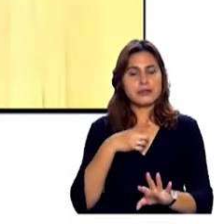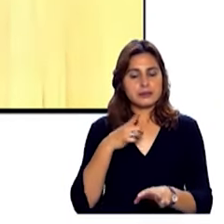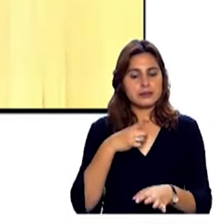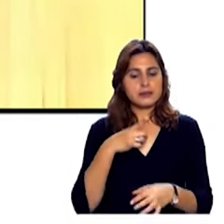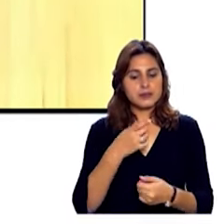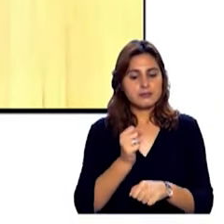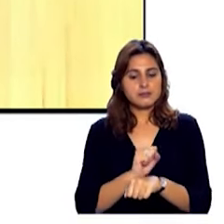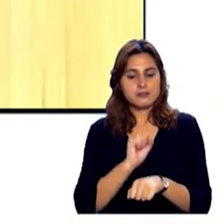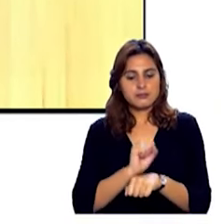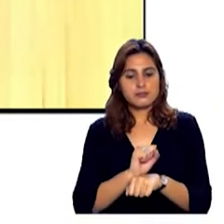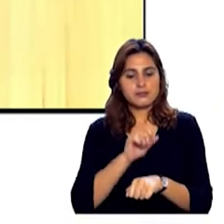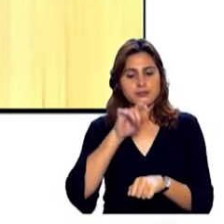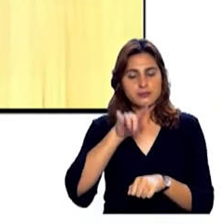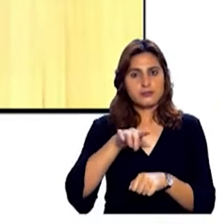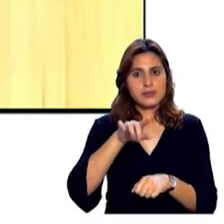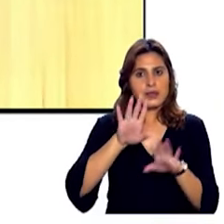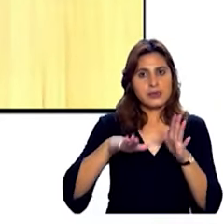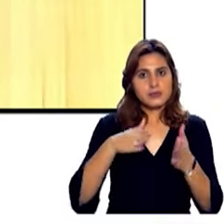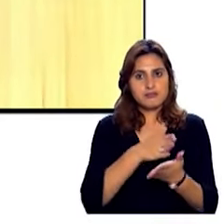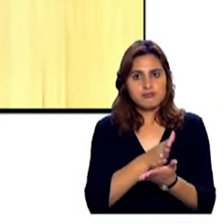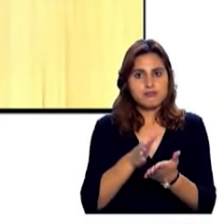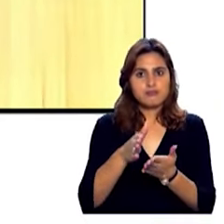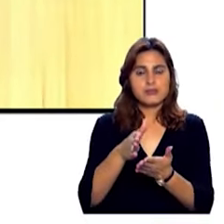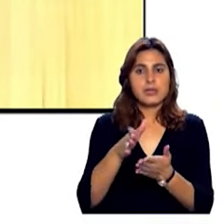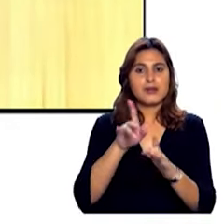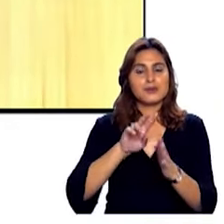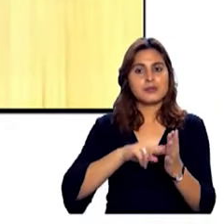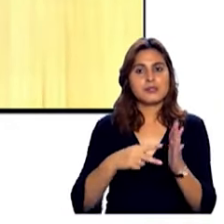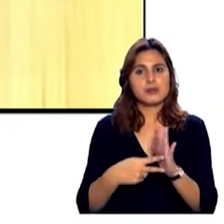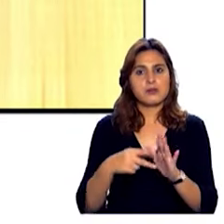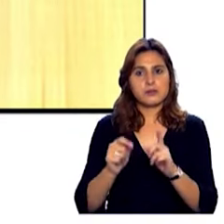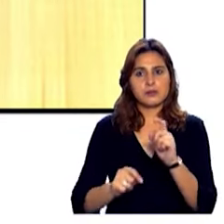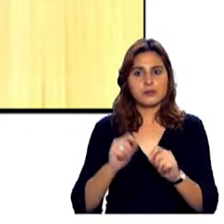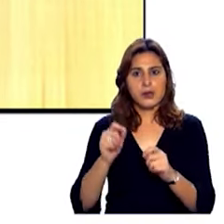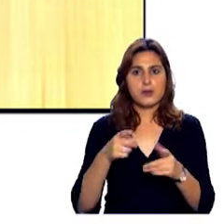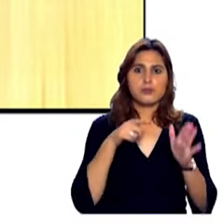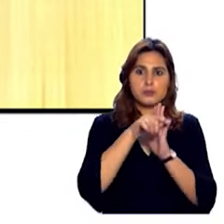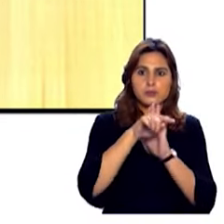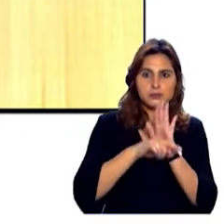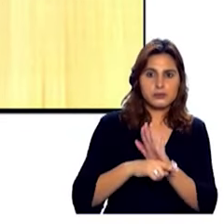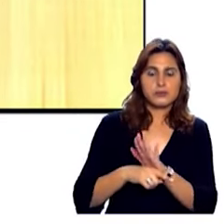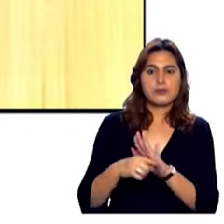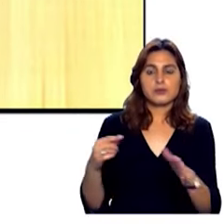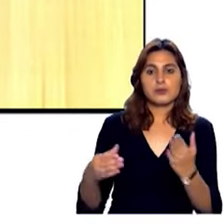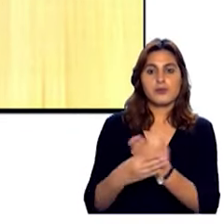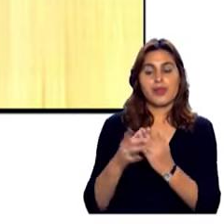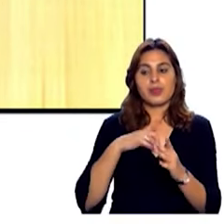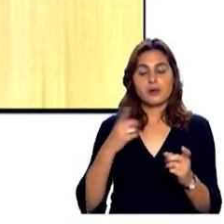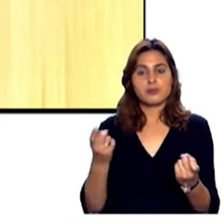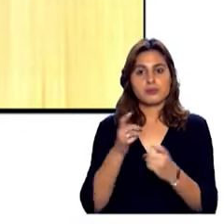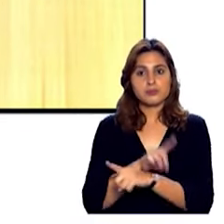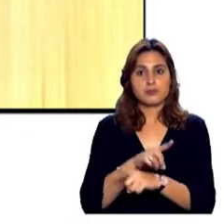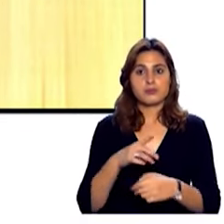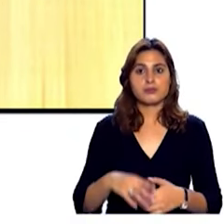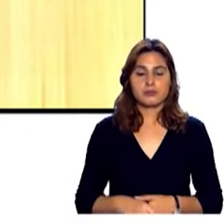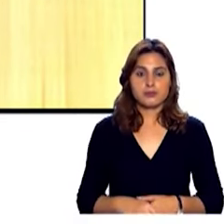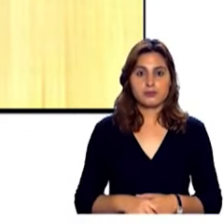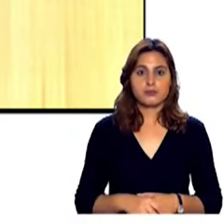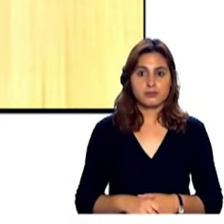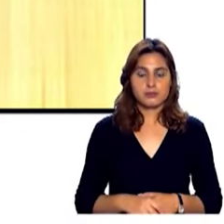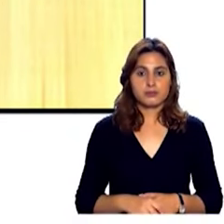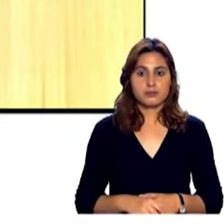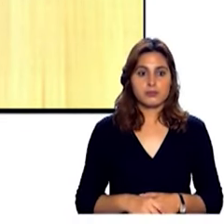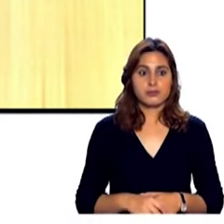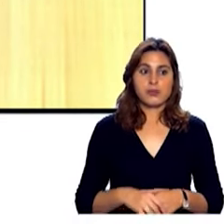dell'elmo esame di un Fatto decisivo Della controversia e le sezioni Unite Della corte di cassazione